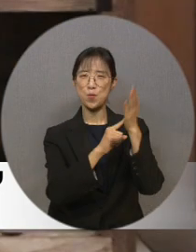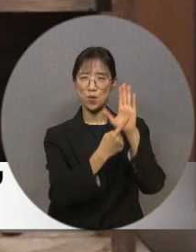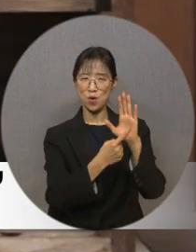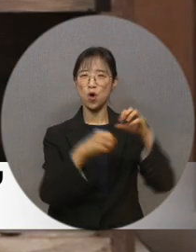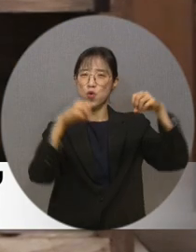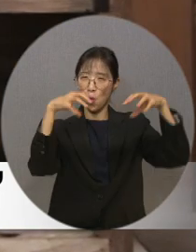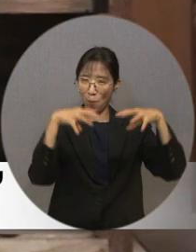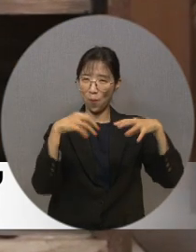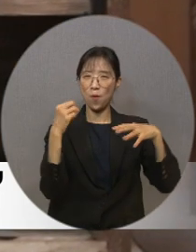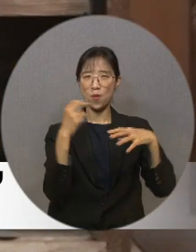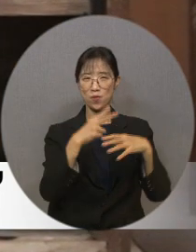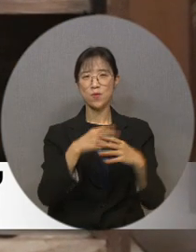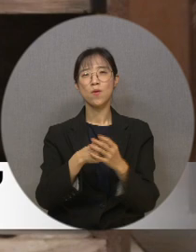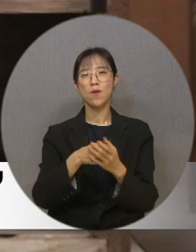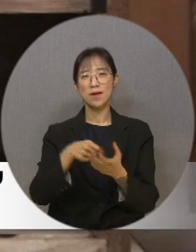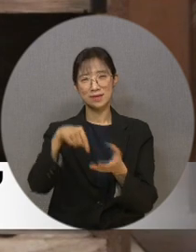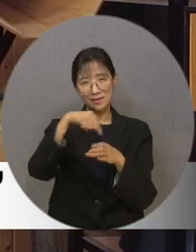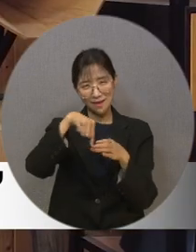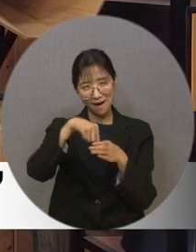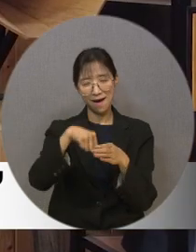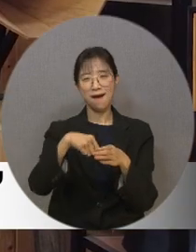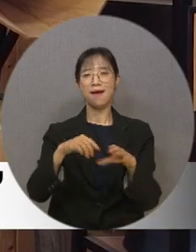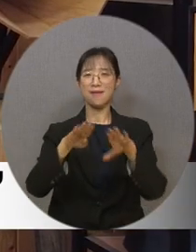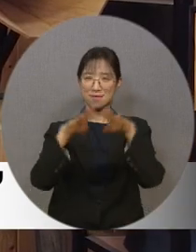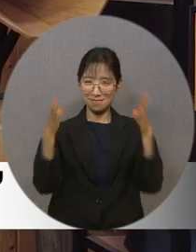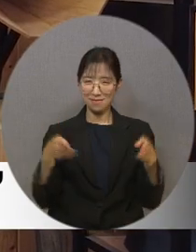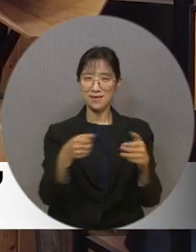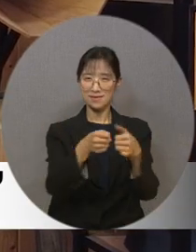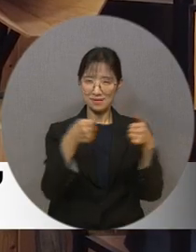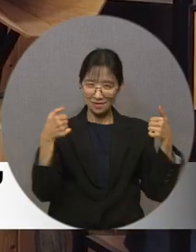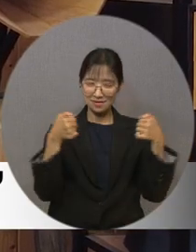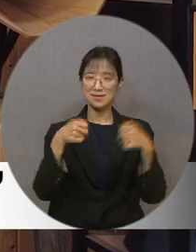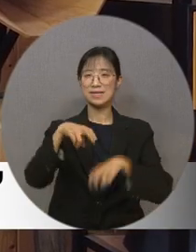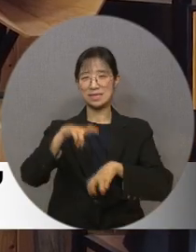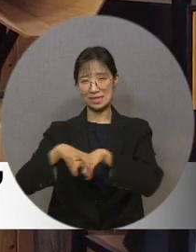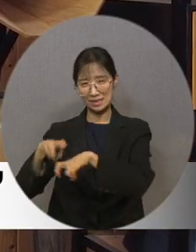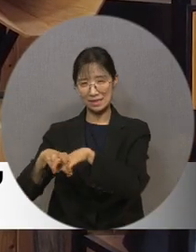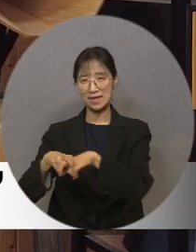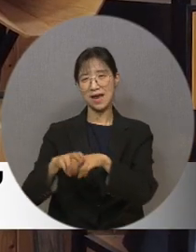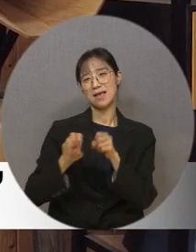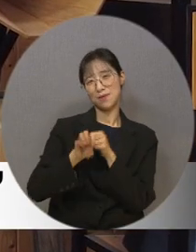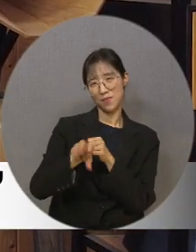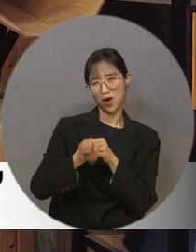조명등 찻장과 찻상, 의자, 오디오 스피커와 생활용품까지.